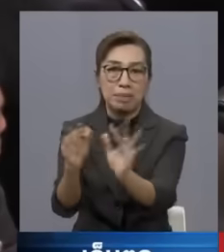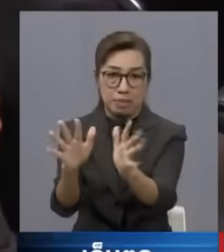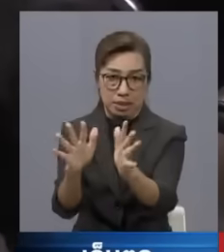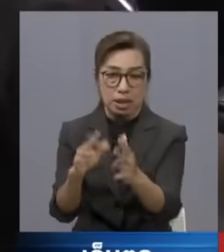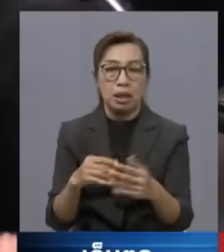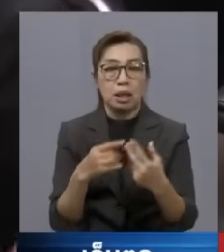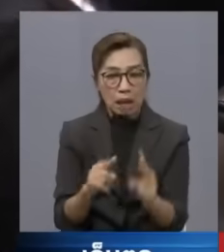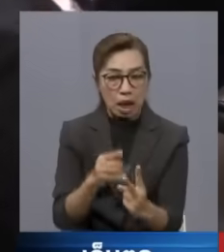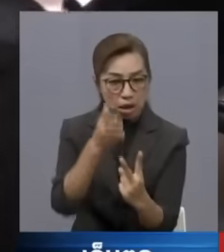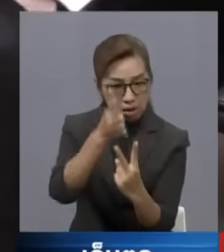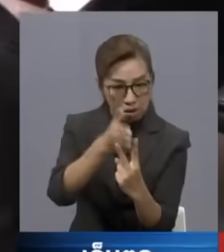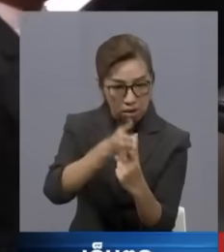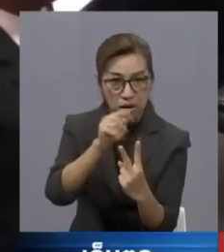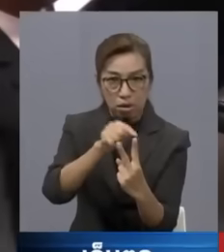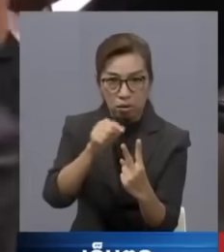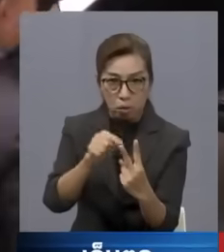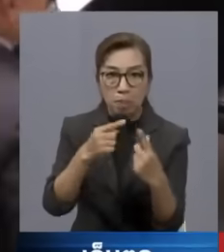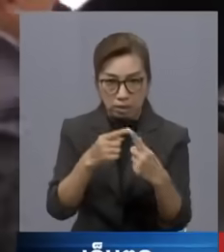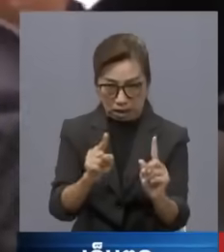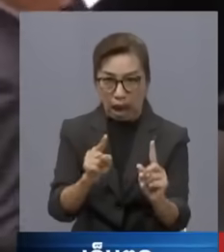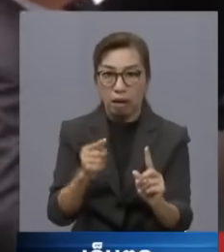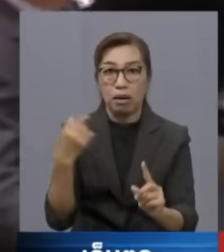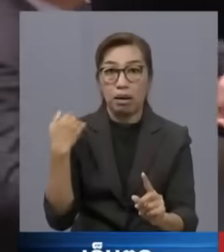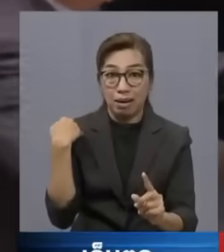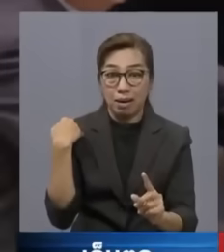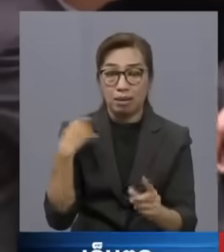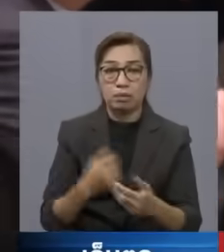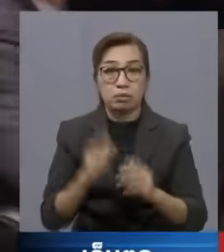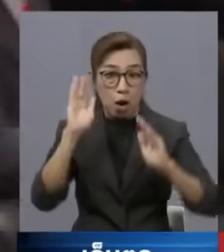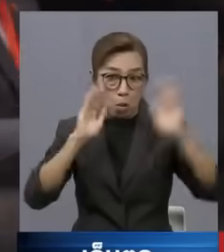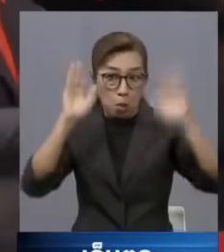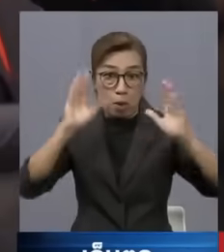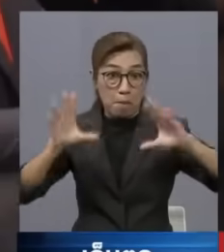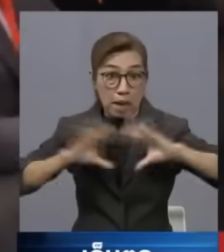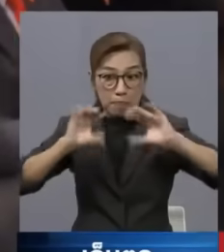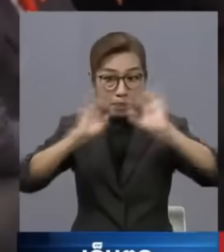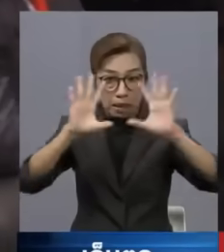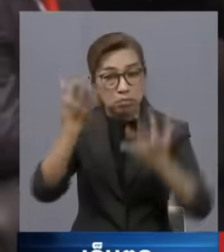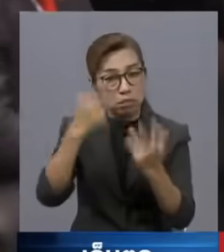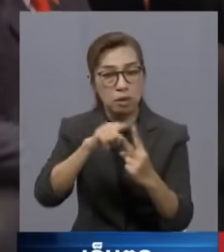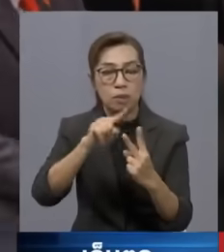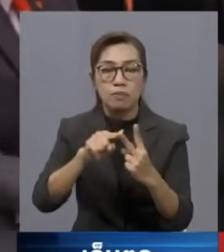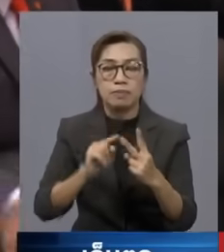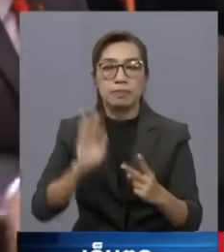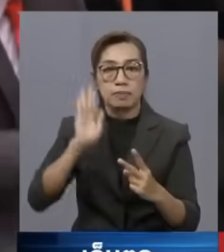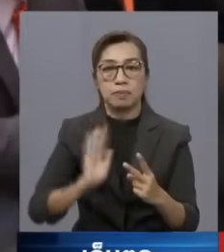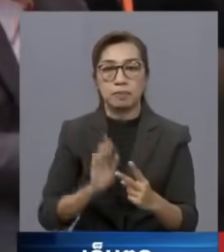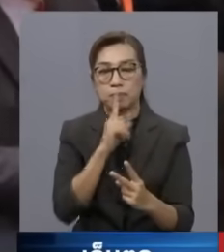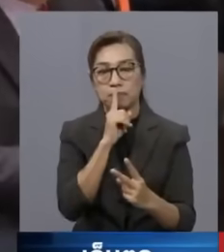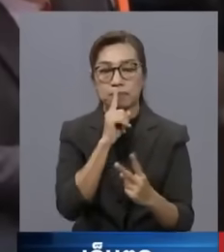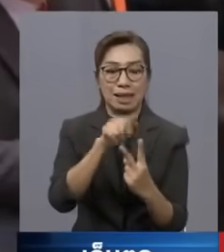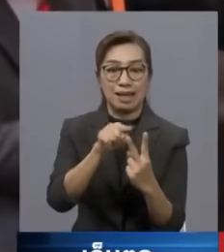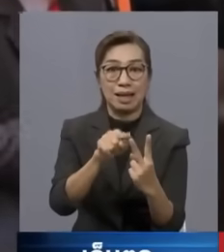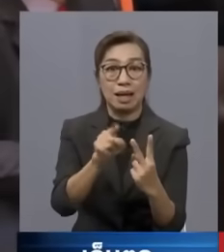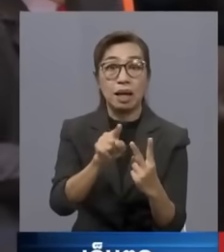แต่นัยยะของความรุนแรงของโหวตนี้มันต่างกันใช่คืออย่างถ้าก้าวไกลแบบเห็นชัดเจนเลยนะครับว่ารัฐบาล